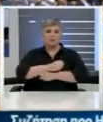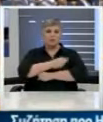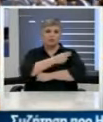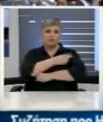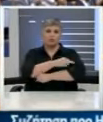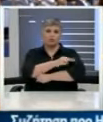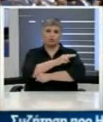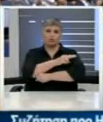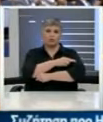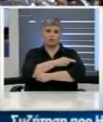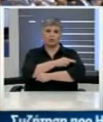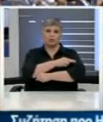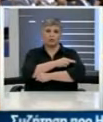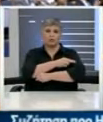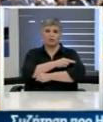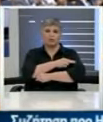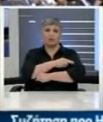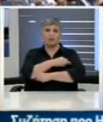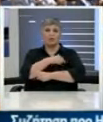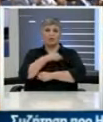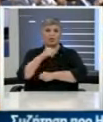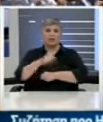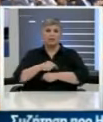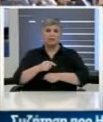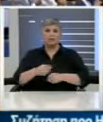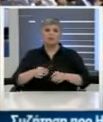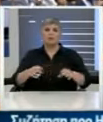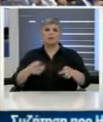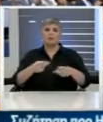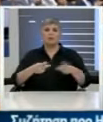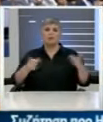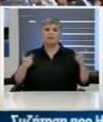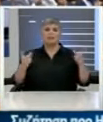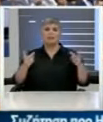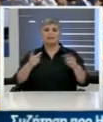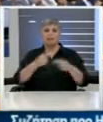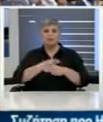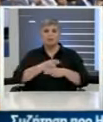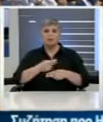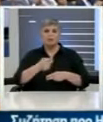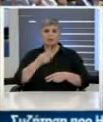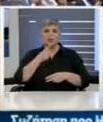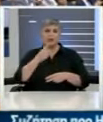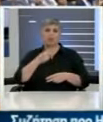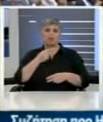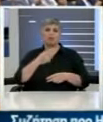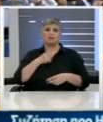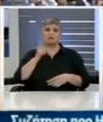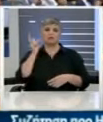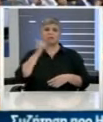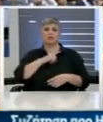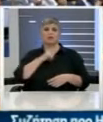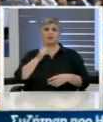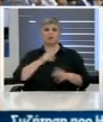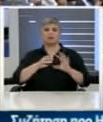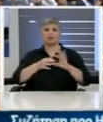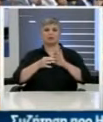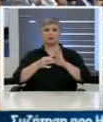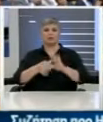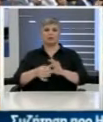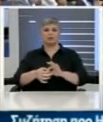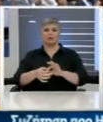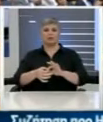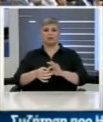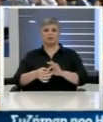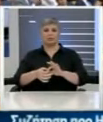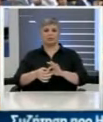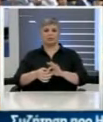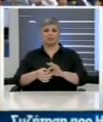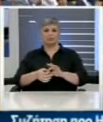σταματήστε λοιπόν κύριε τσίπρα να λέτε ψέματα σταματήστε πια σταματήστε να λέτε